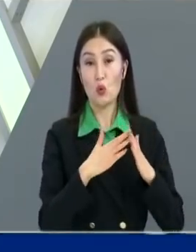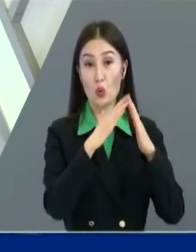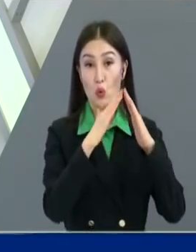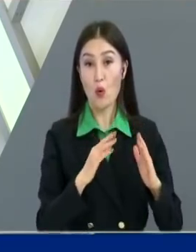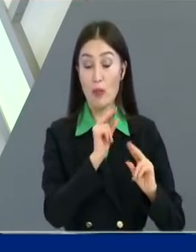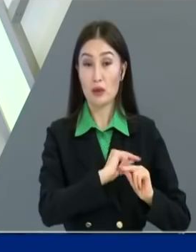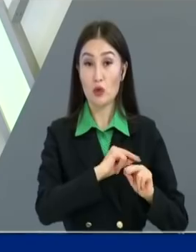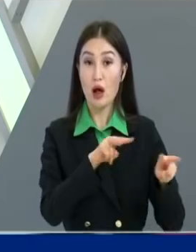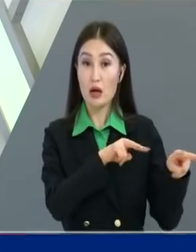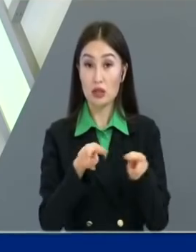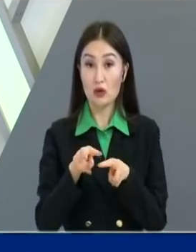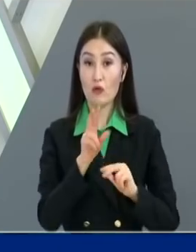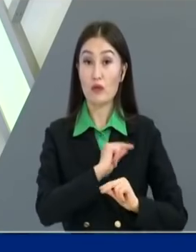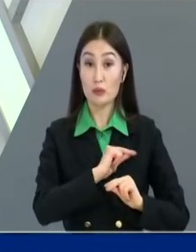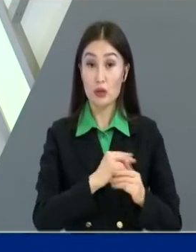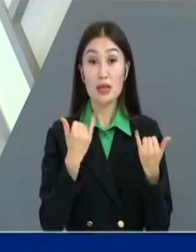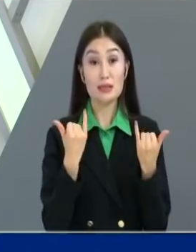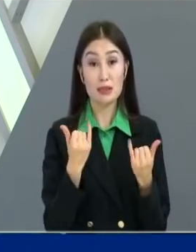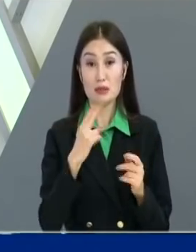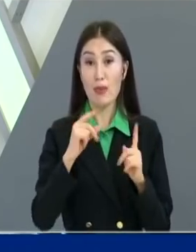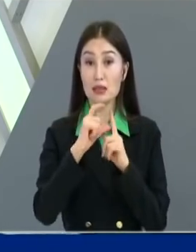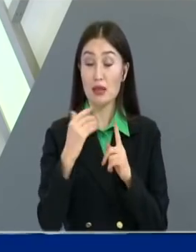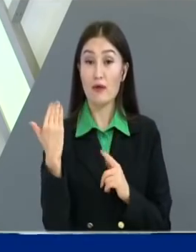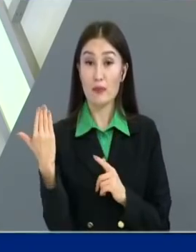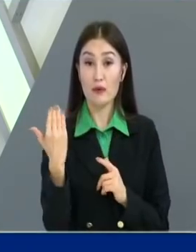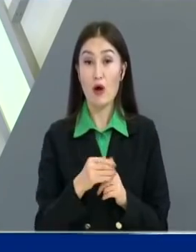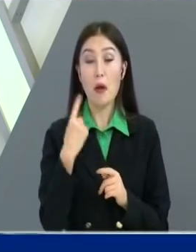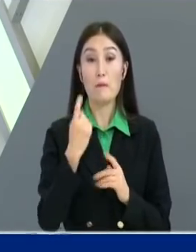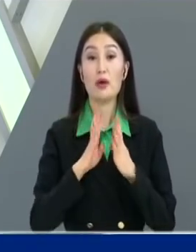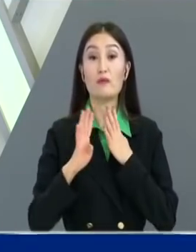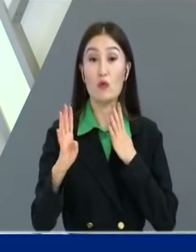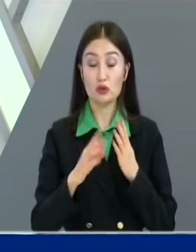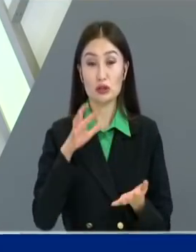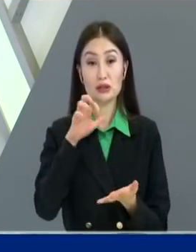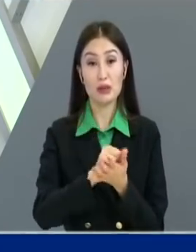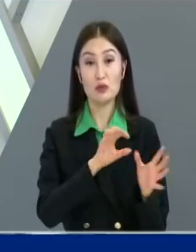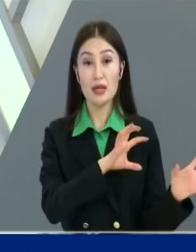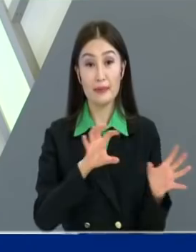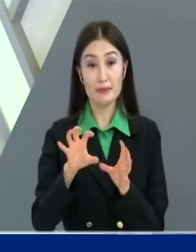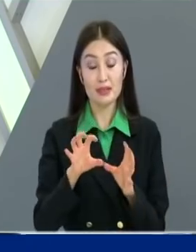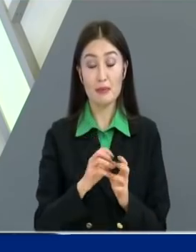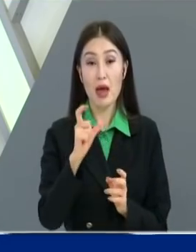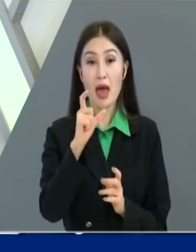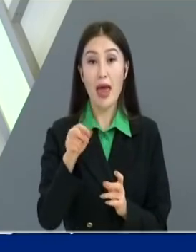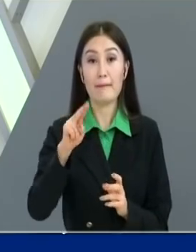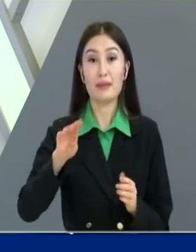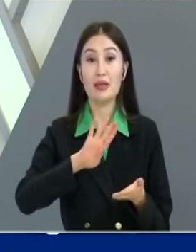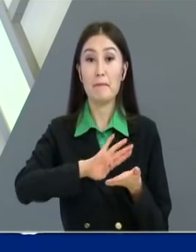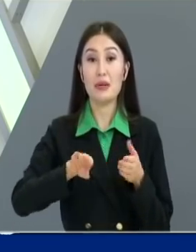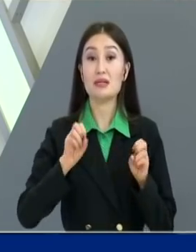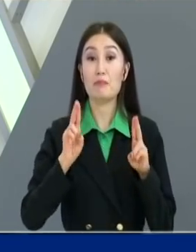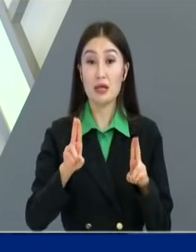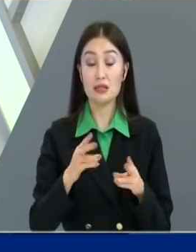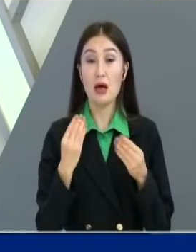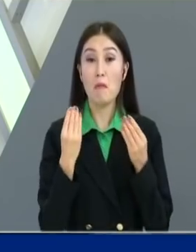работу муниципальных служб. Теперь же, по словам мэра, в первую очередь муниципалитет займется обеспечением эпидбезопасности,